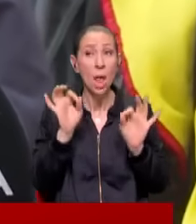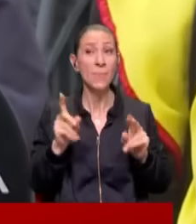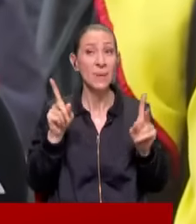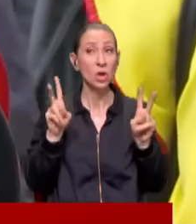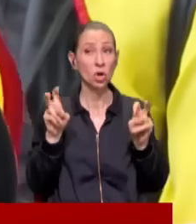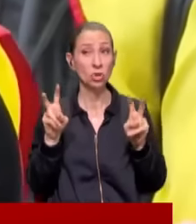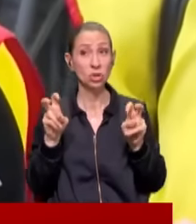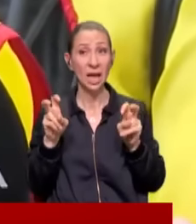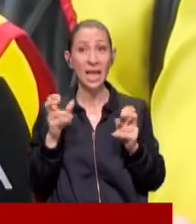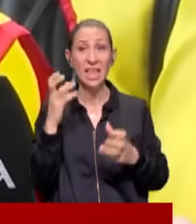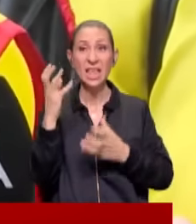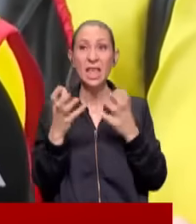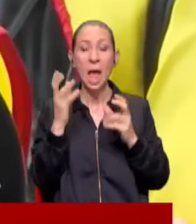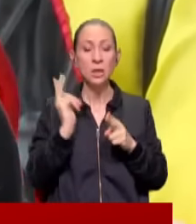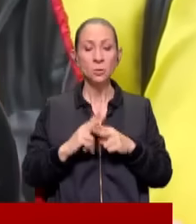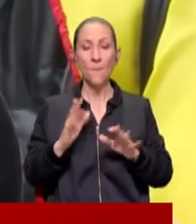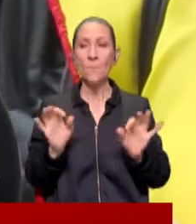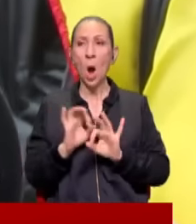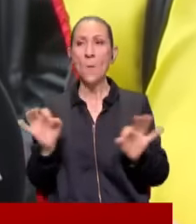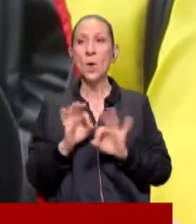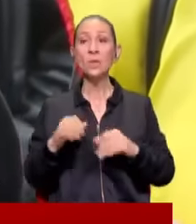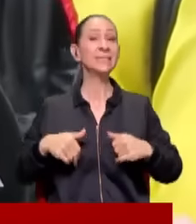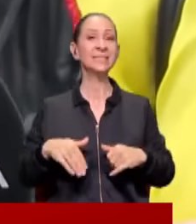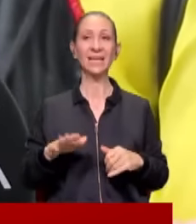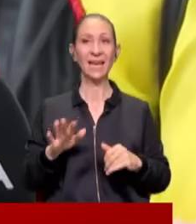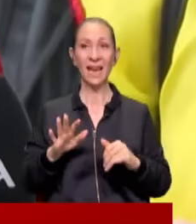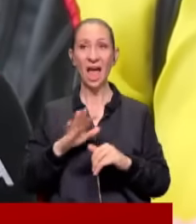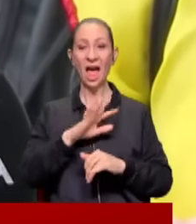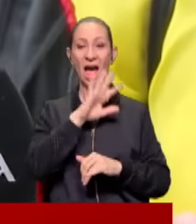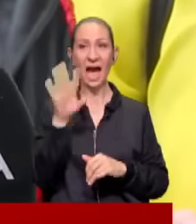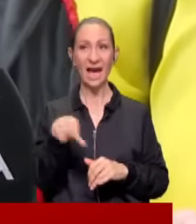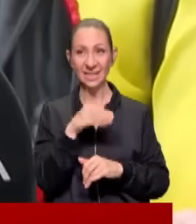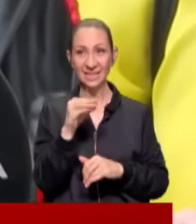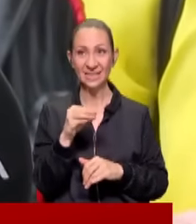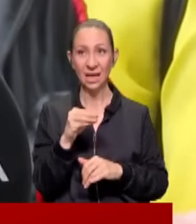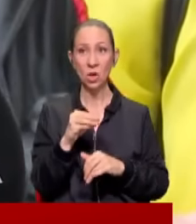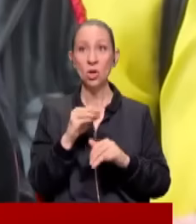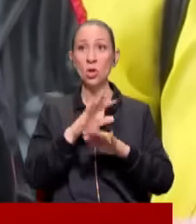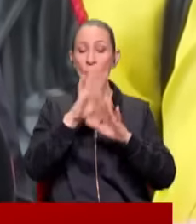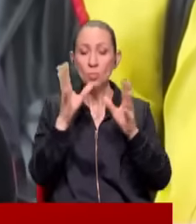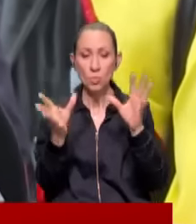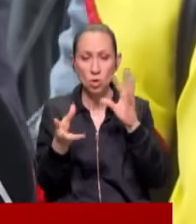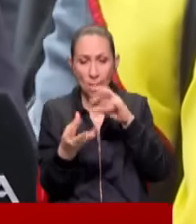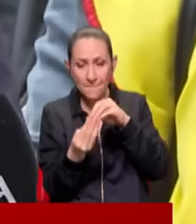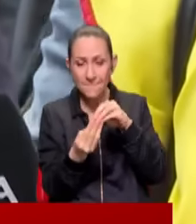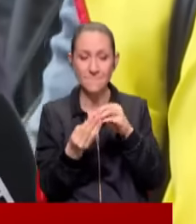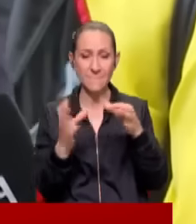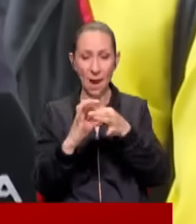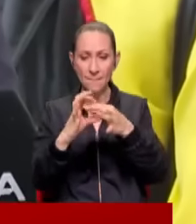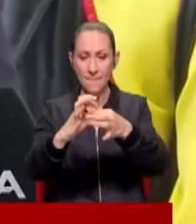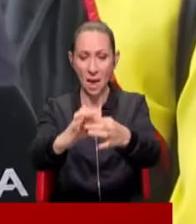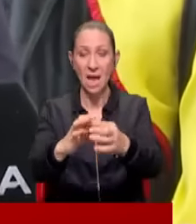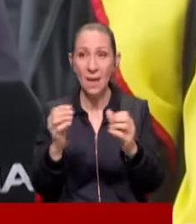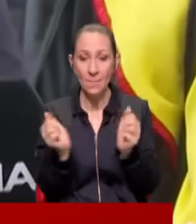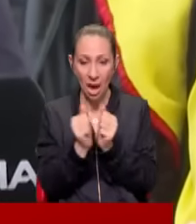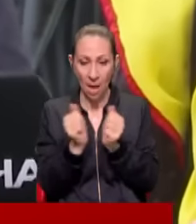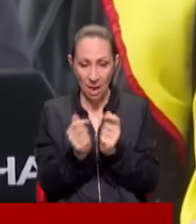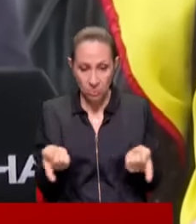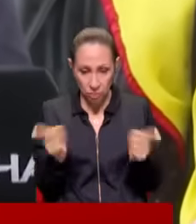konuda yangından mal kaçırır gibi değil, herkesle, bütün bileşenlerle yan yana